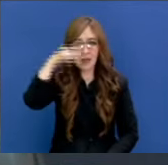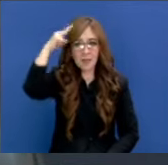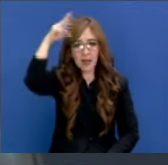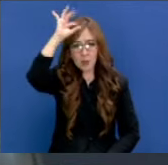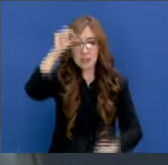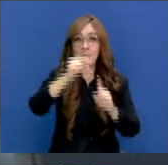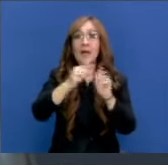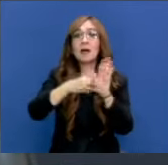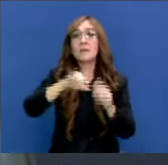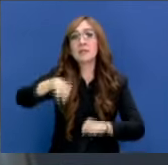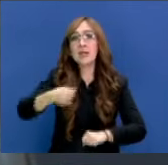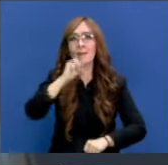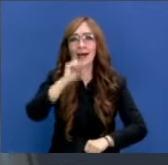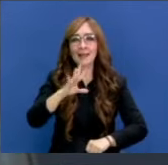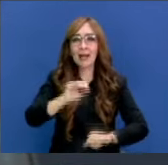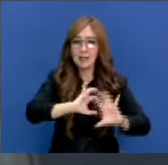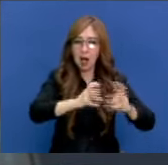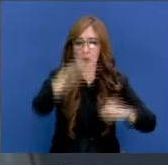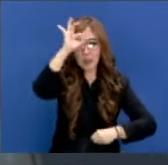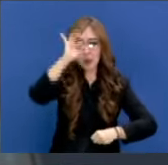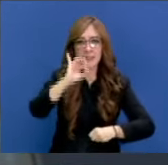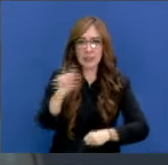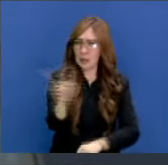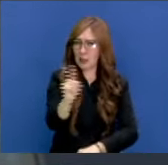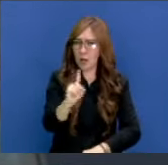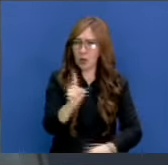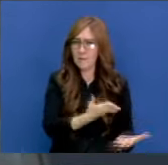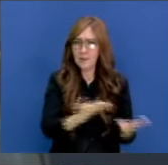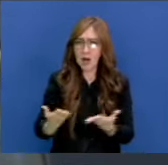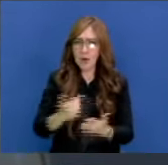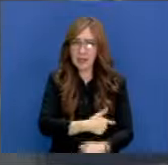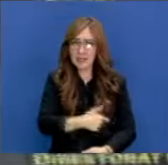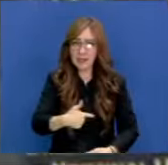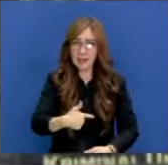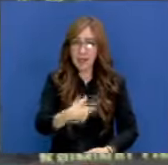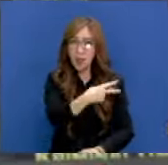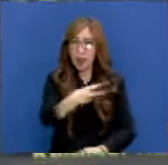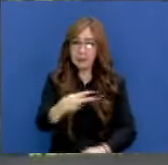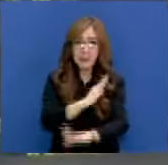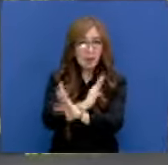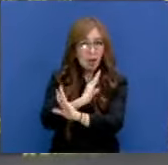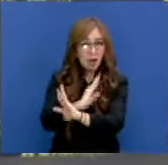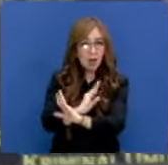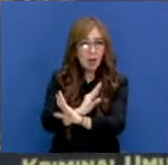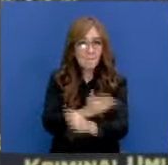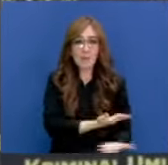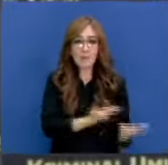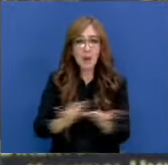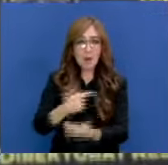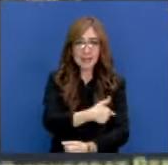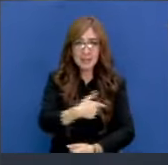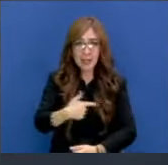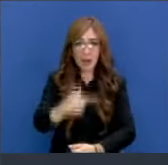untuk tidak, anggota tidak membawa senjata api. Artinya anggota dilarang membawa senjata api dan besok akan